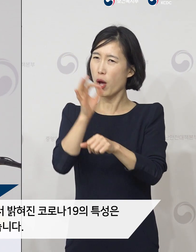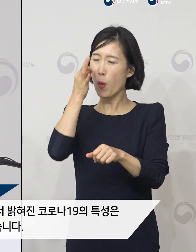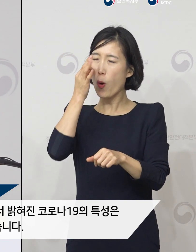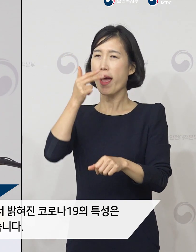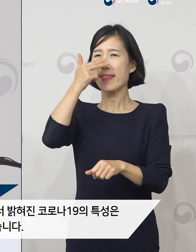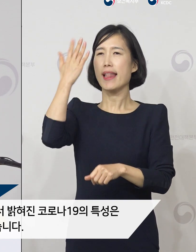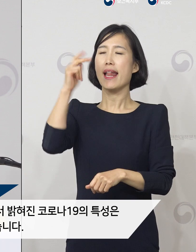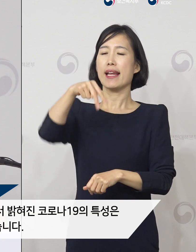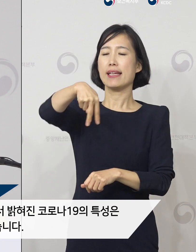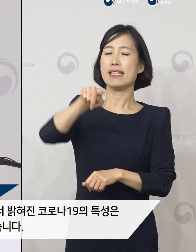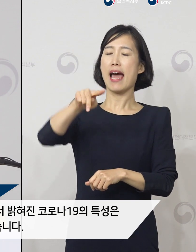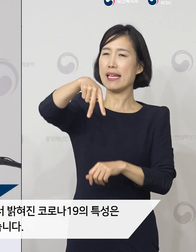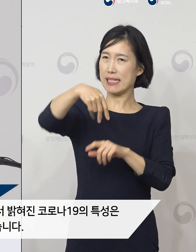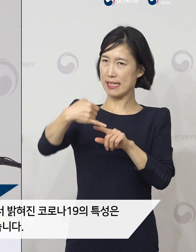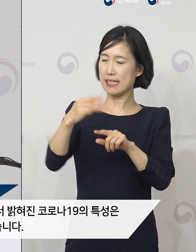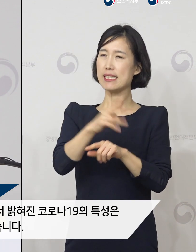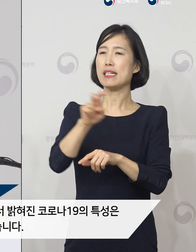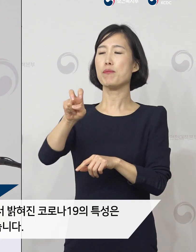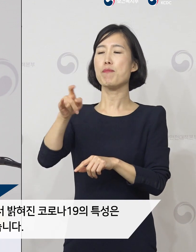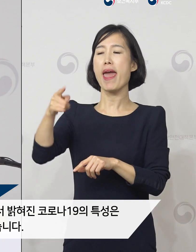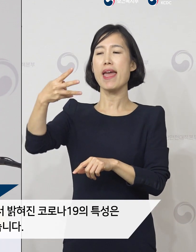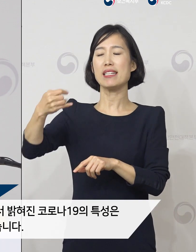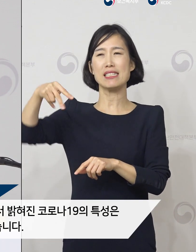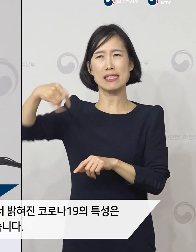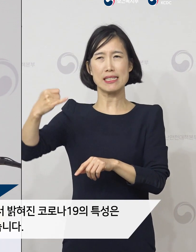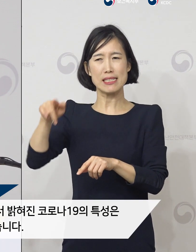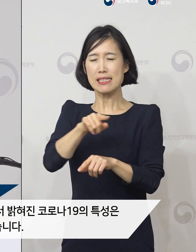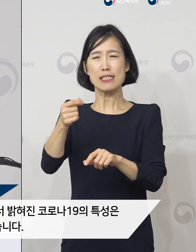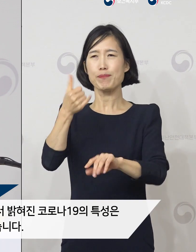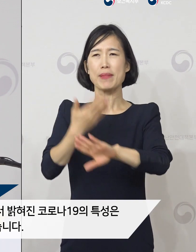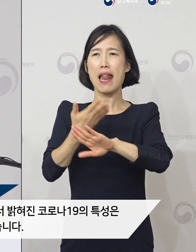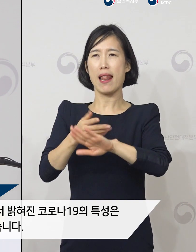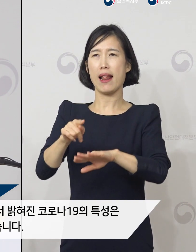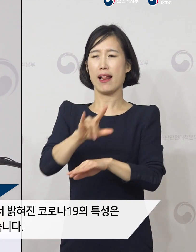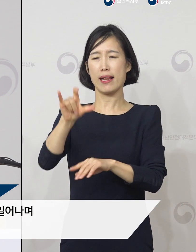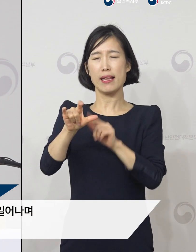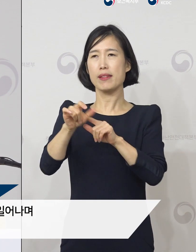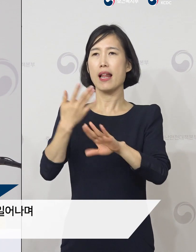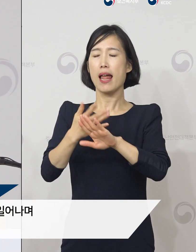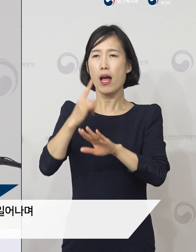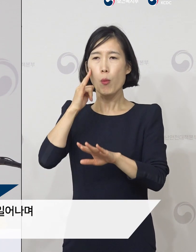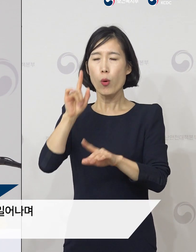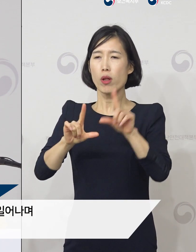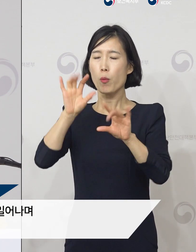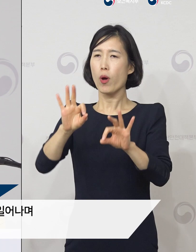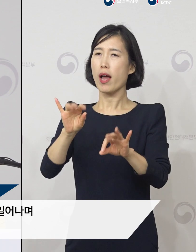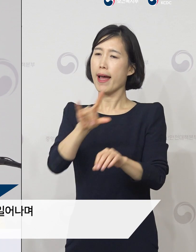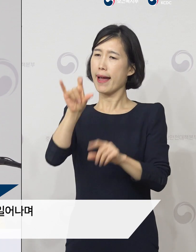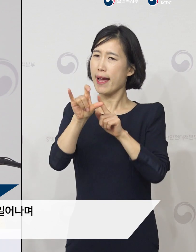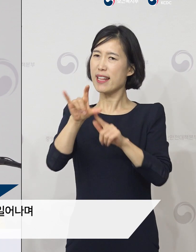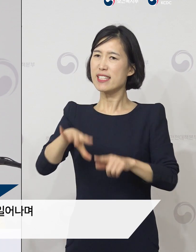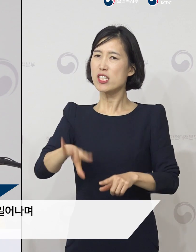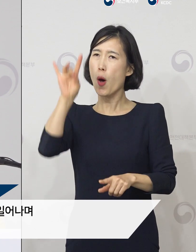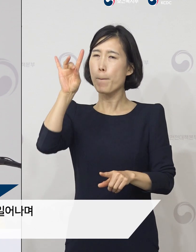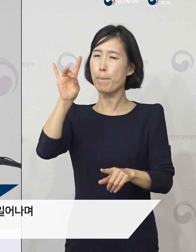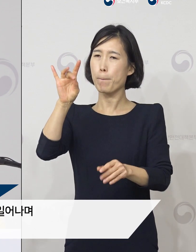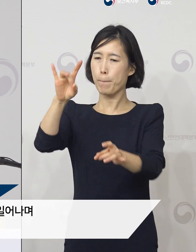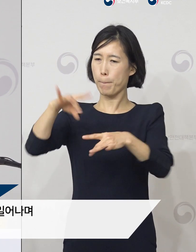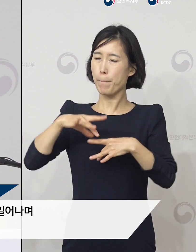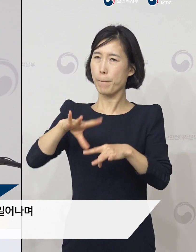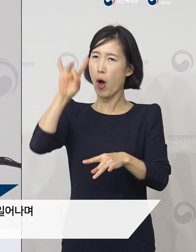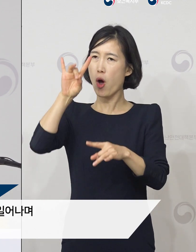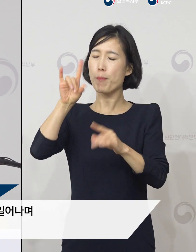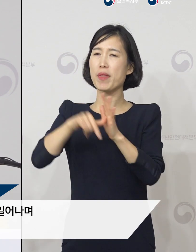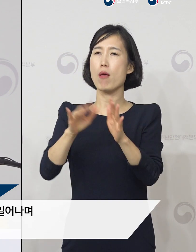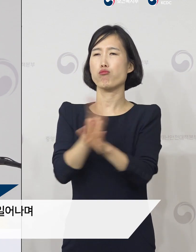과거 사스나 메르스와는 다른 양상을 보이고 있습니다. 감염 초기에 특히 경미한 증상일 때부터